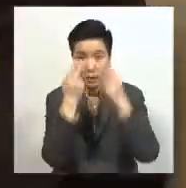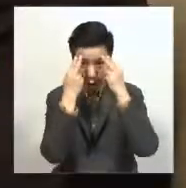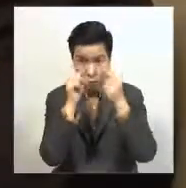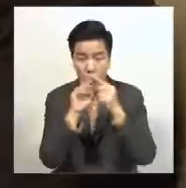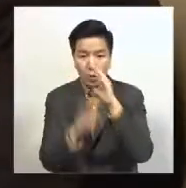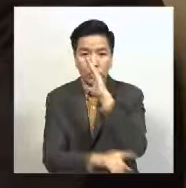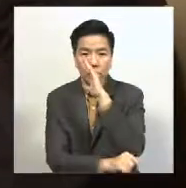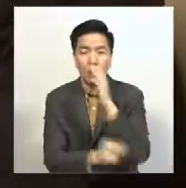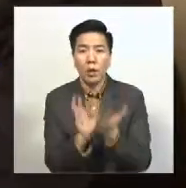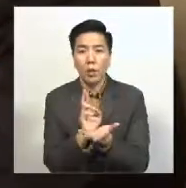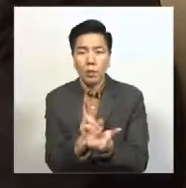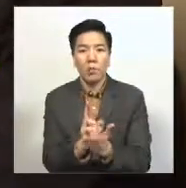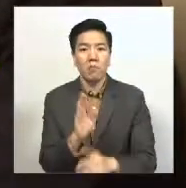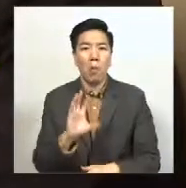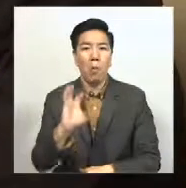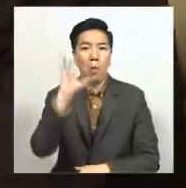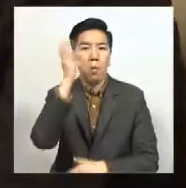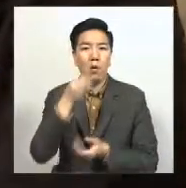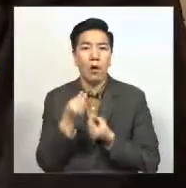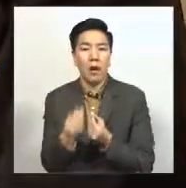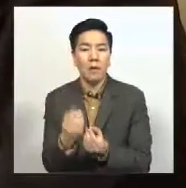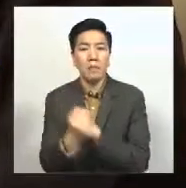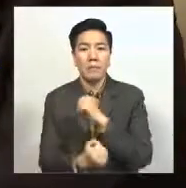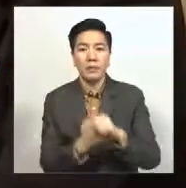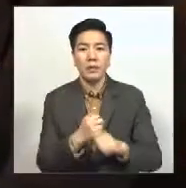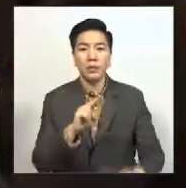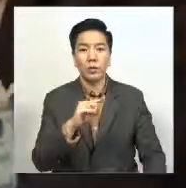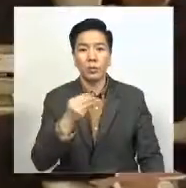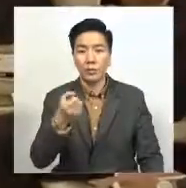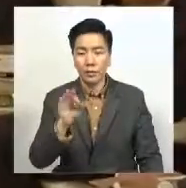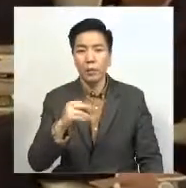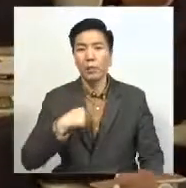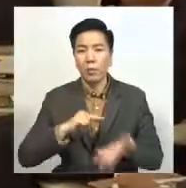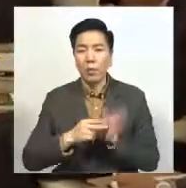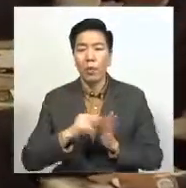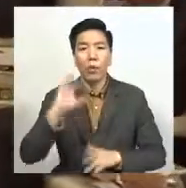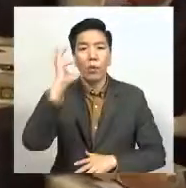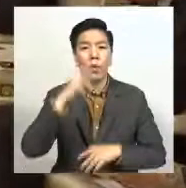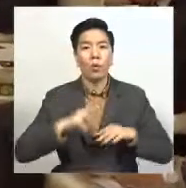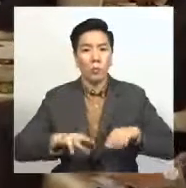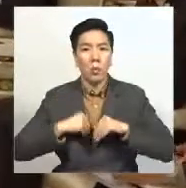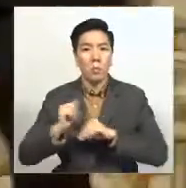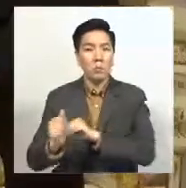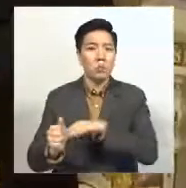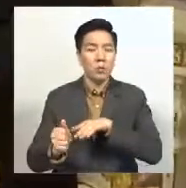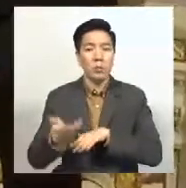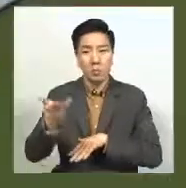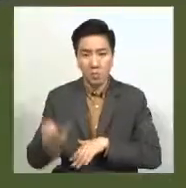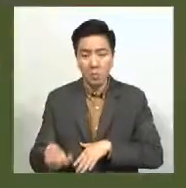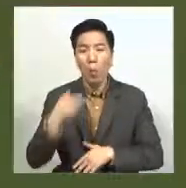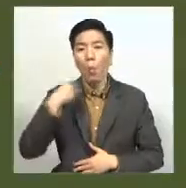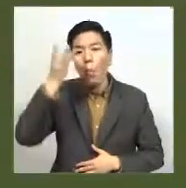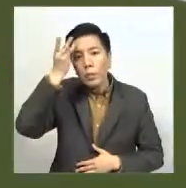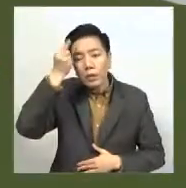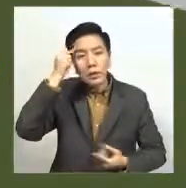งคโปร์ได้รับรางวัลรัฐบุรุษโลกประจำปี2019แสดงถึงการยอมรับต่อความเป็นผู้นำและวิสัยทัศน์